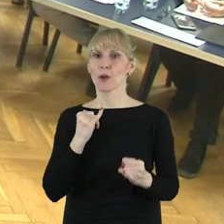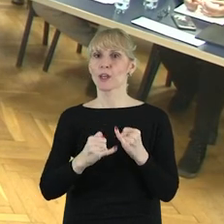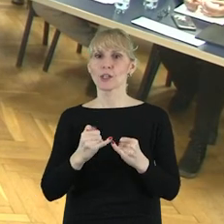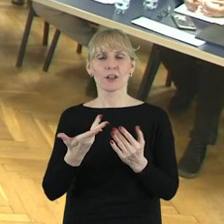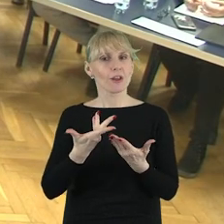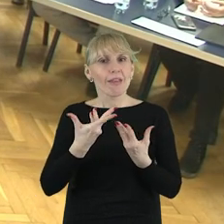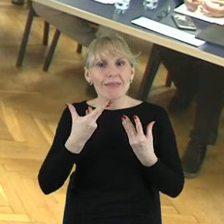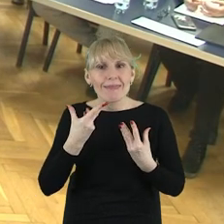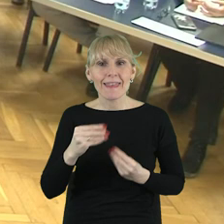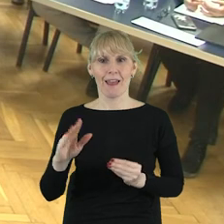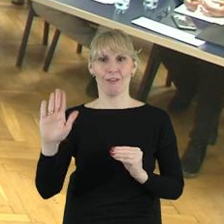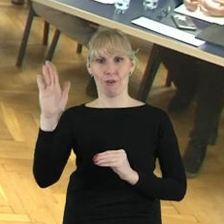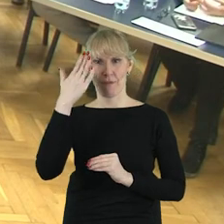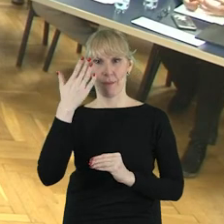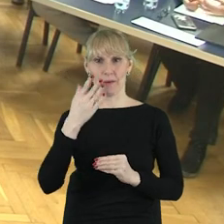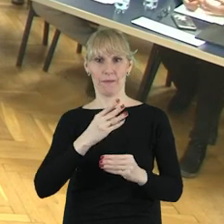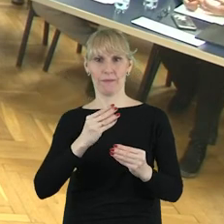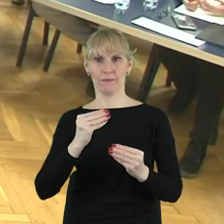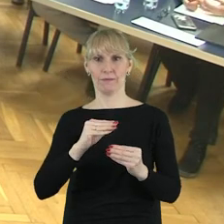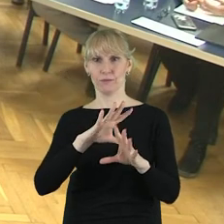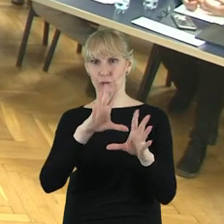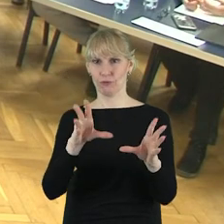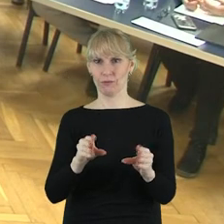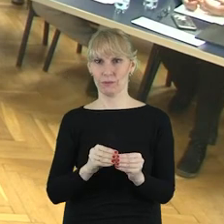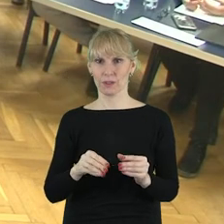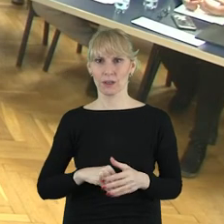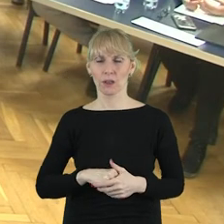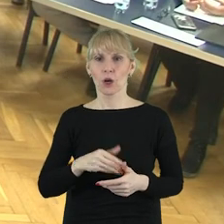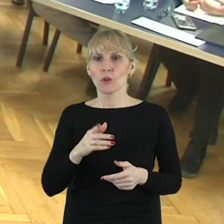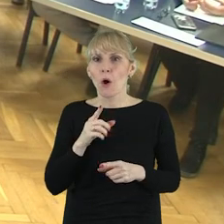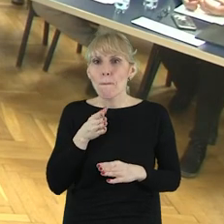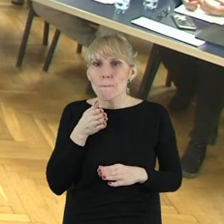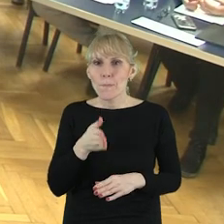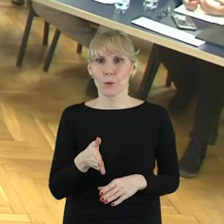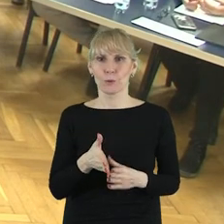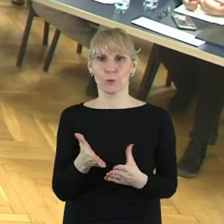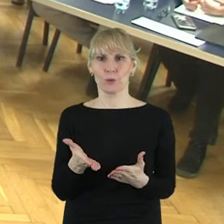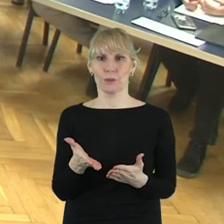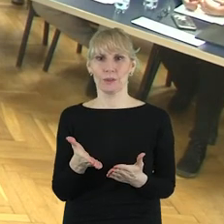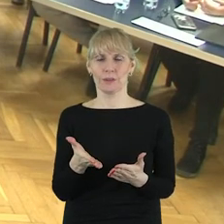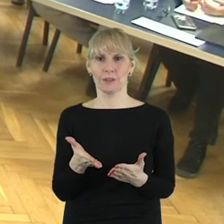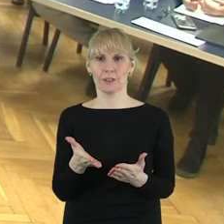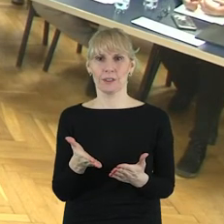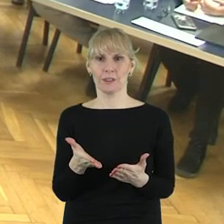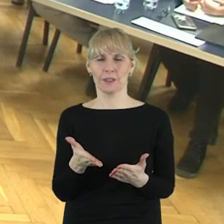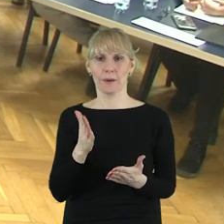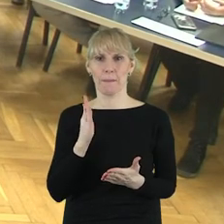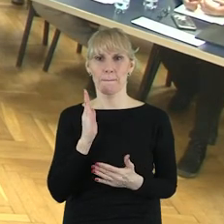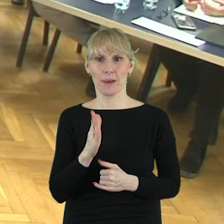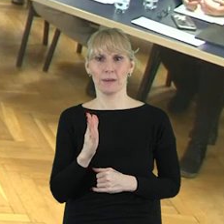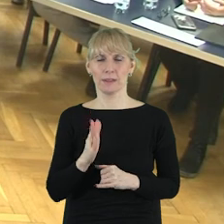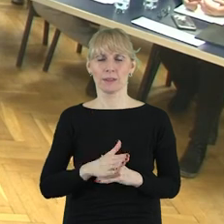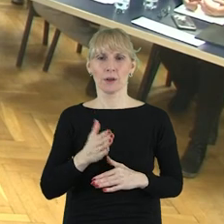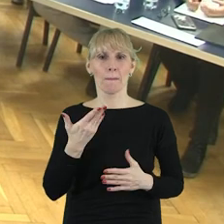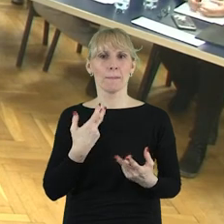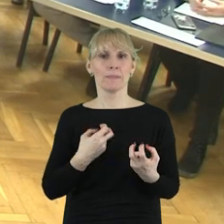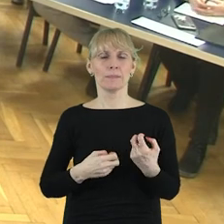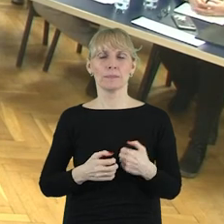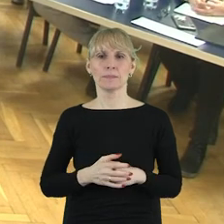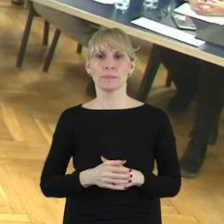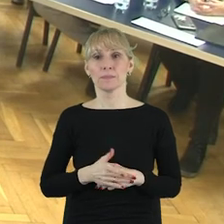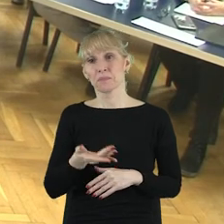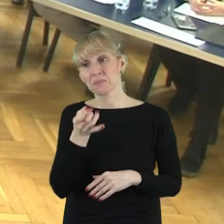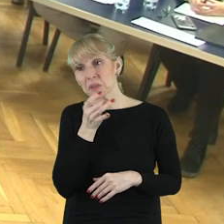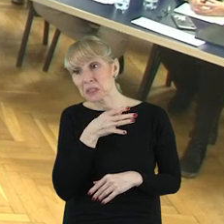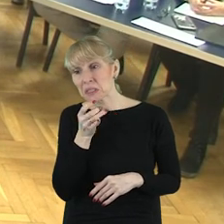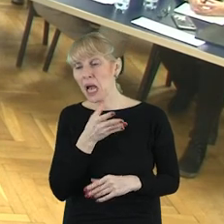dowiemy się wszystkiego, to możemy się spodziewać jakichś kolejnych, nie wiem, daj Boże, żeby nie było,